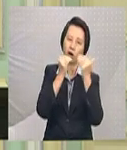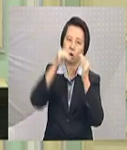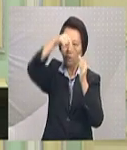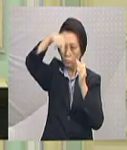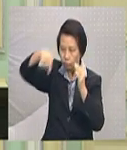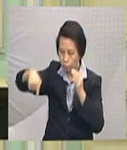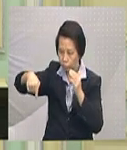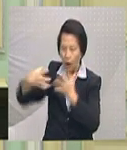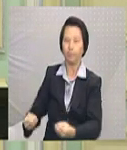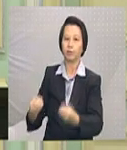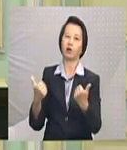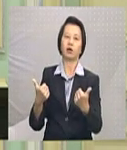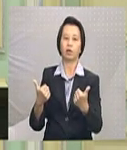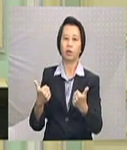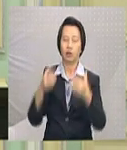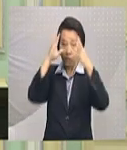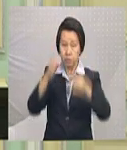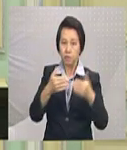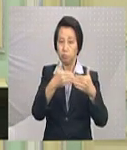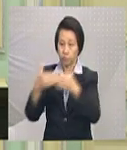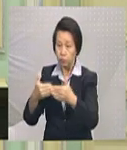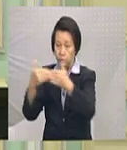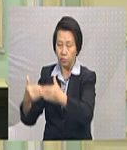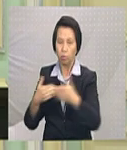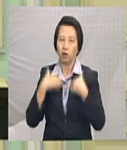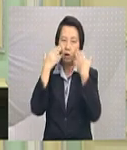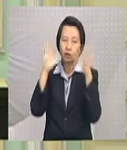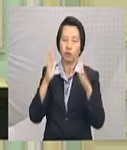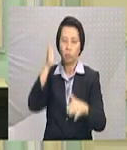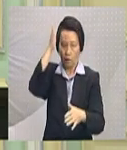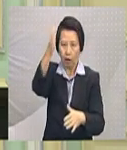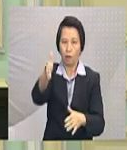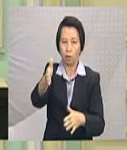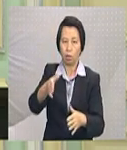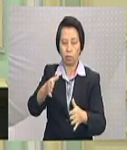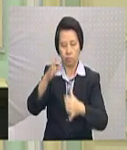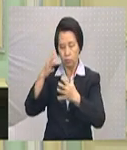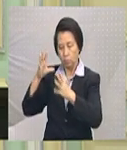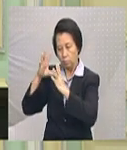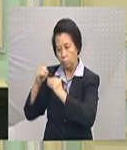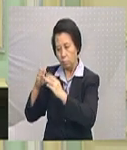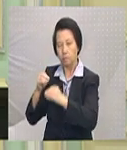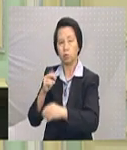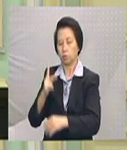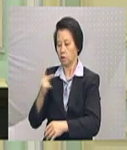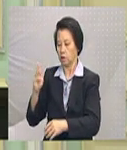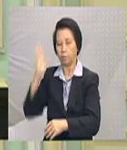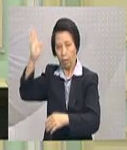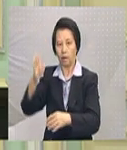Jadi keputusan untuk meneruskan atau tidak adalah akan diputuskan oleh Kementerian